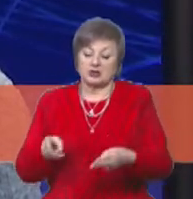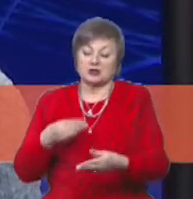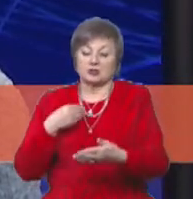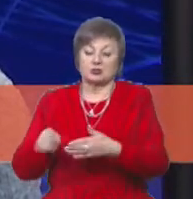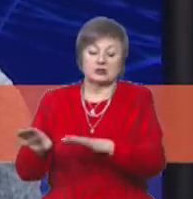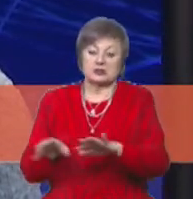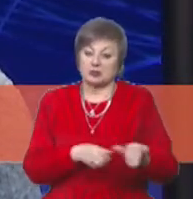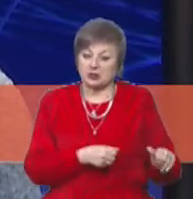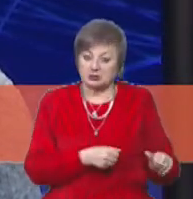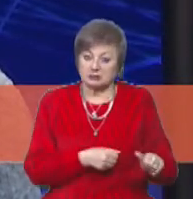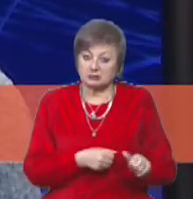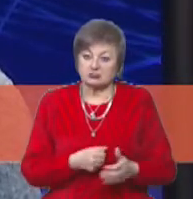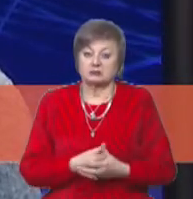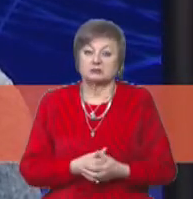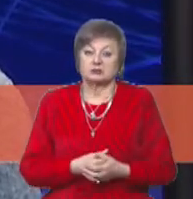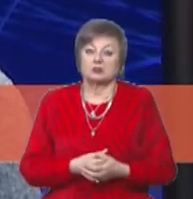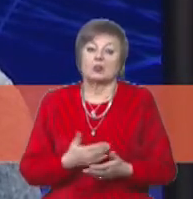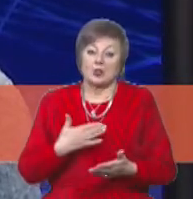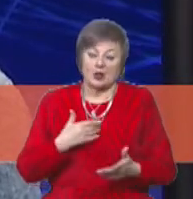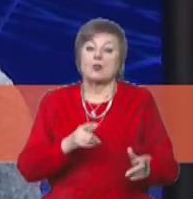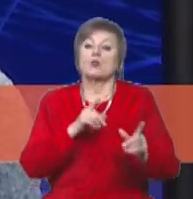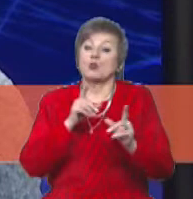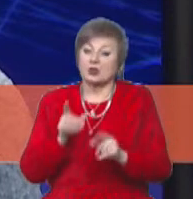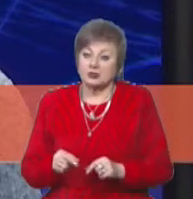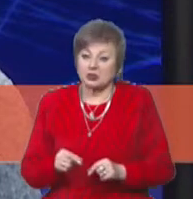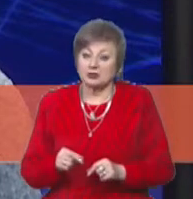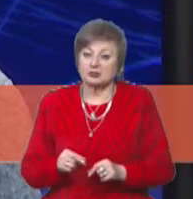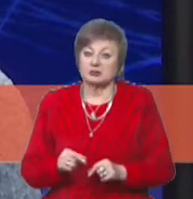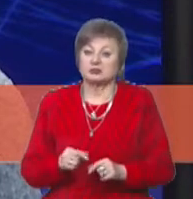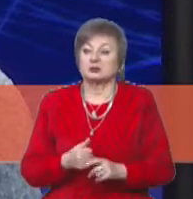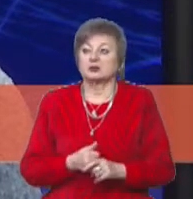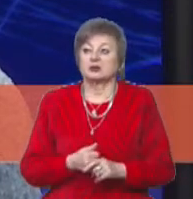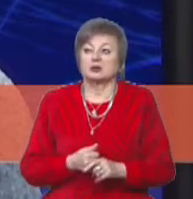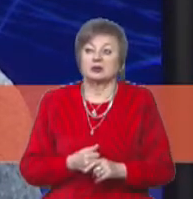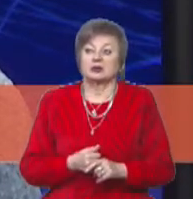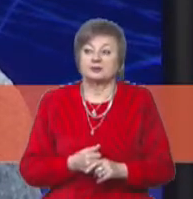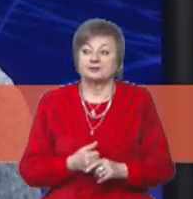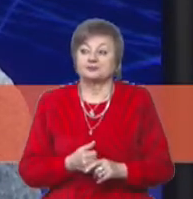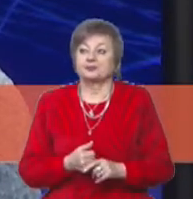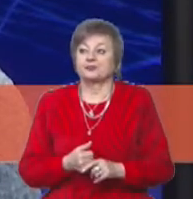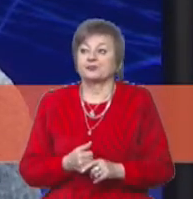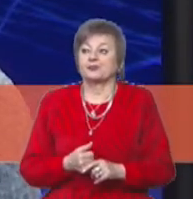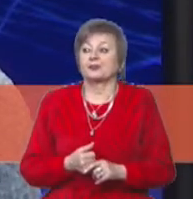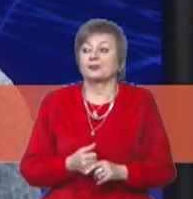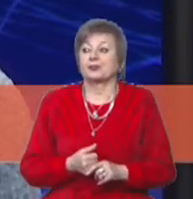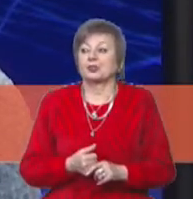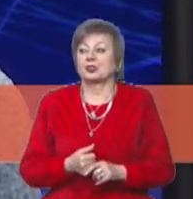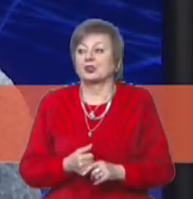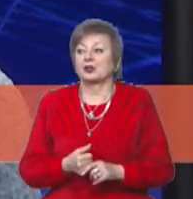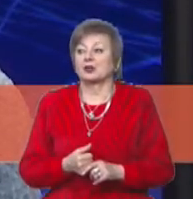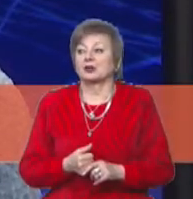От я приїхала, і було як в касті. В якому сенсі?